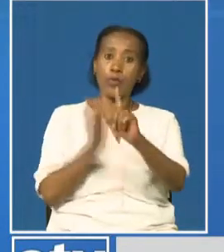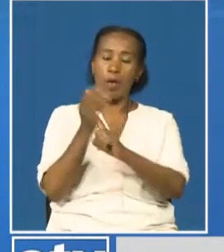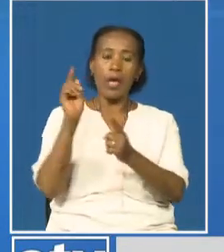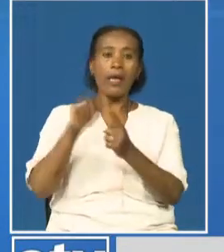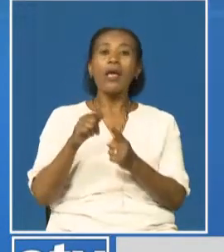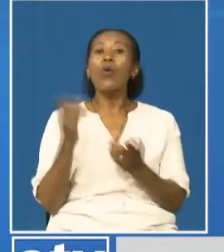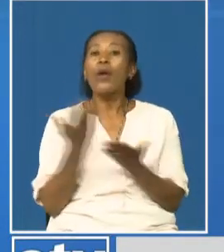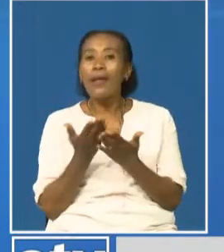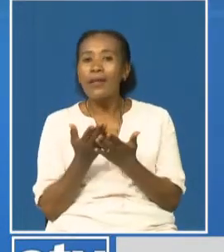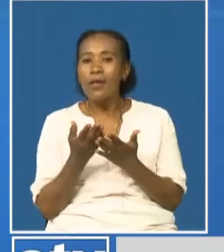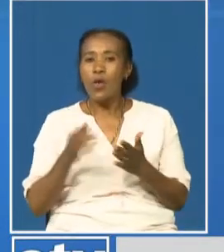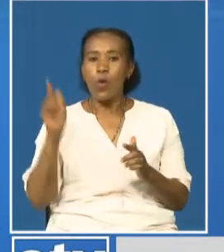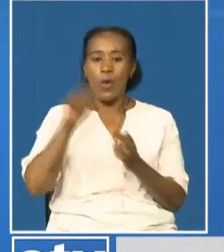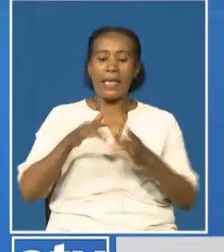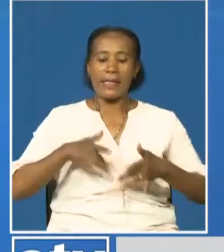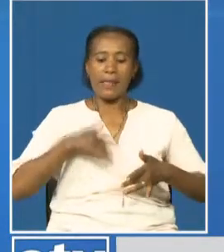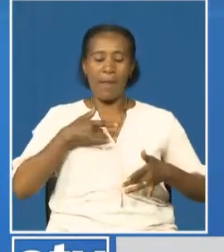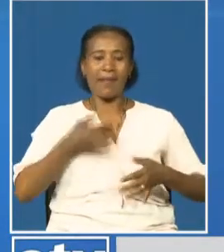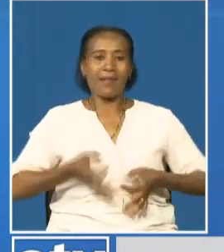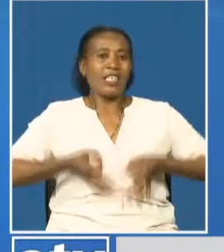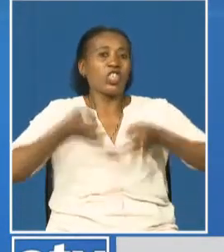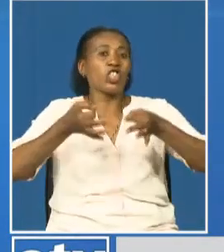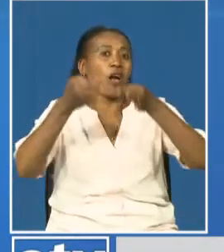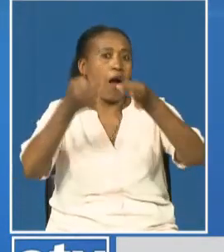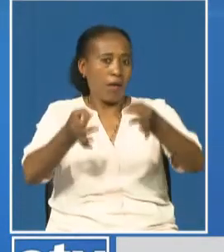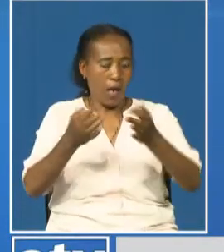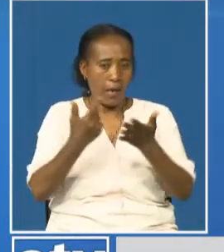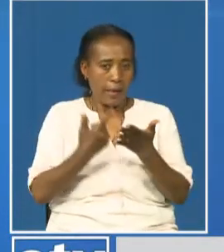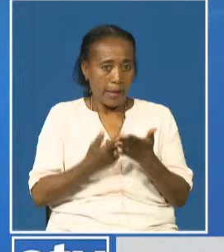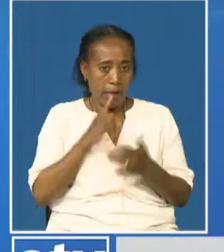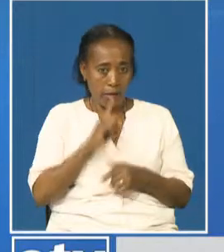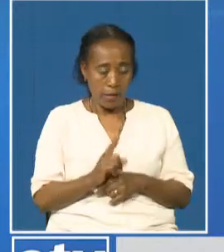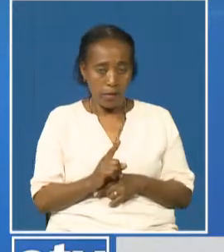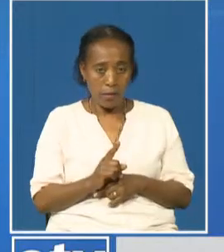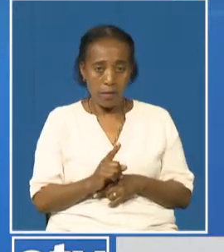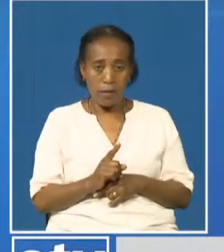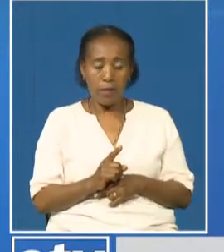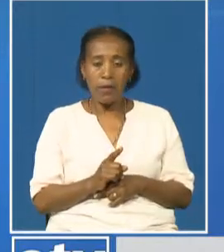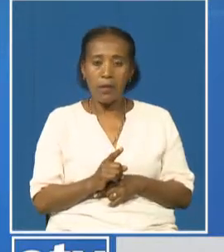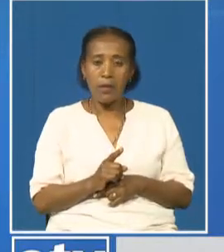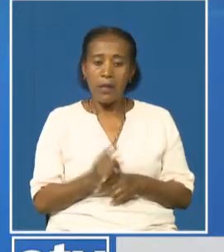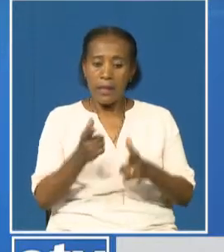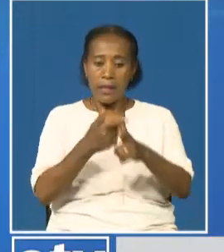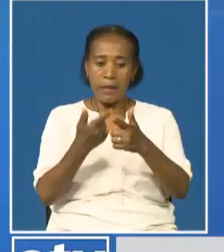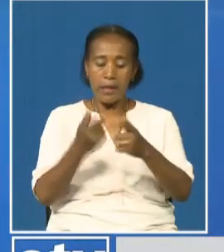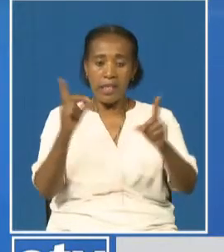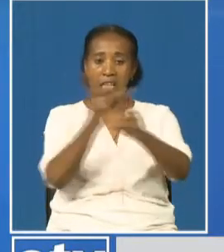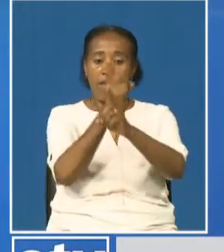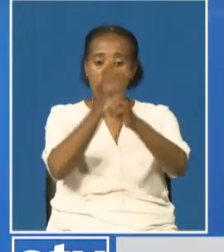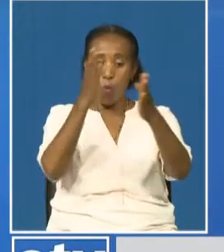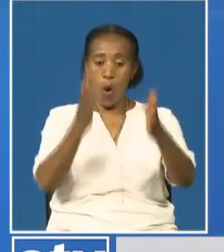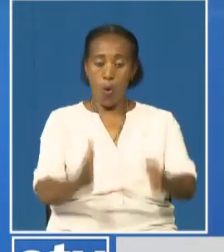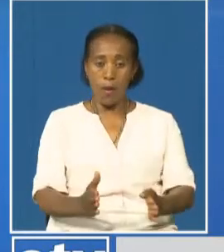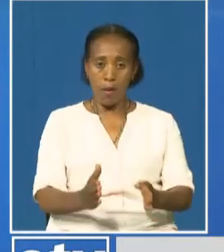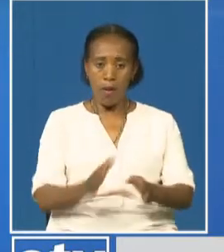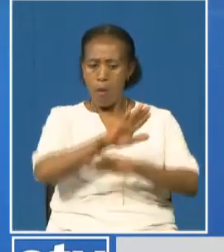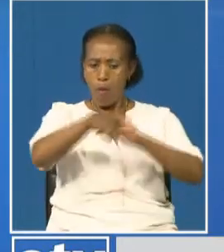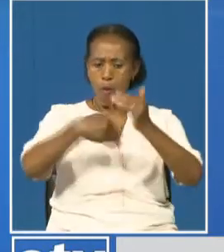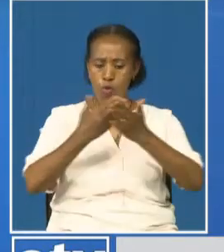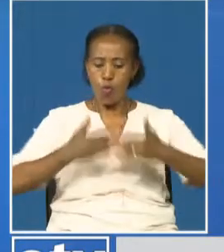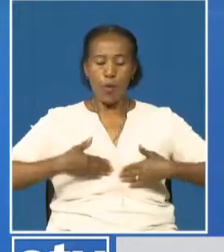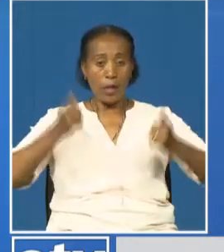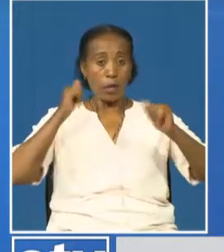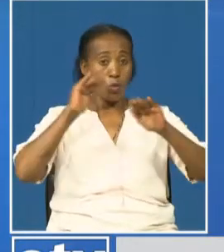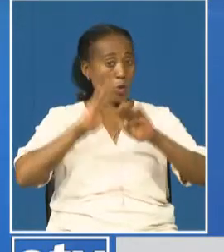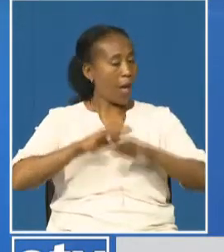ስሜት ይሸጋገራል ስለዚህ ይሄንን እንግዲህ ተፈጥሯዊም በሁሉም ወጣቶች